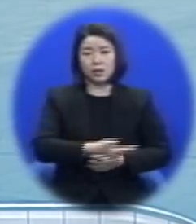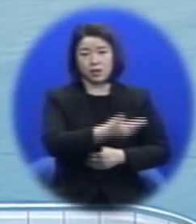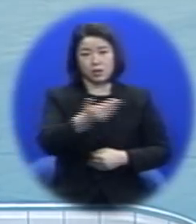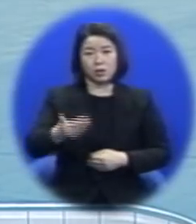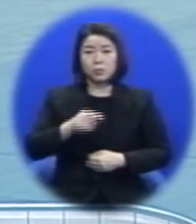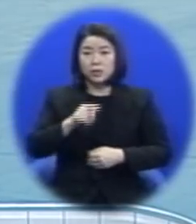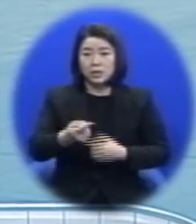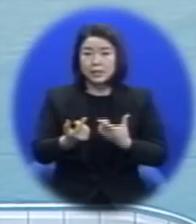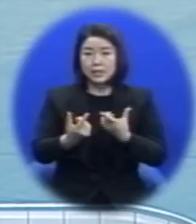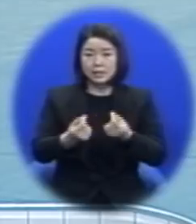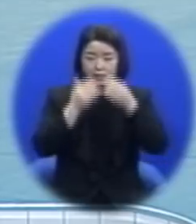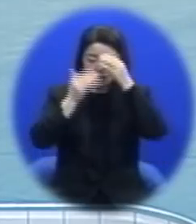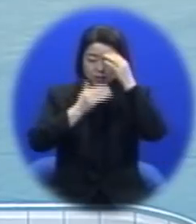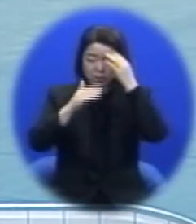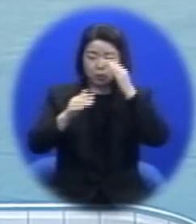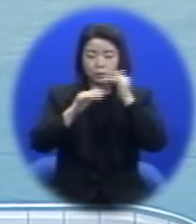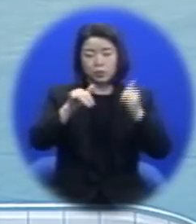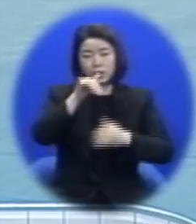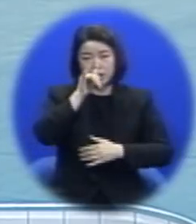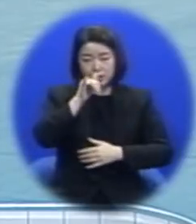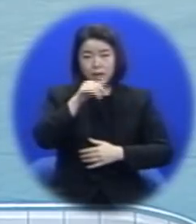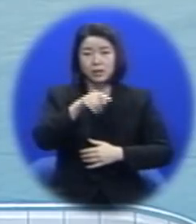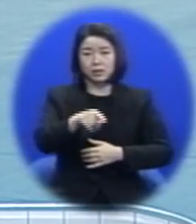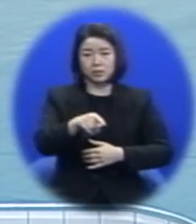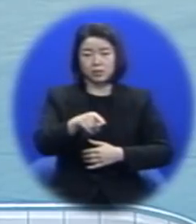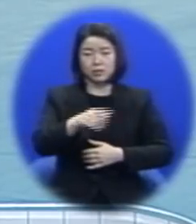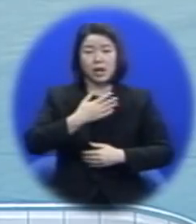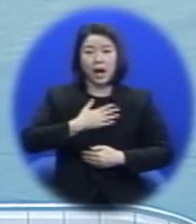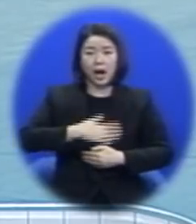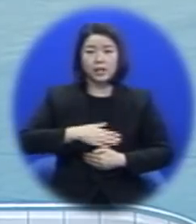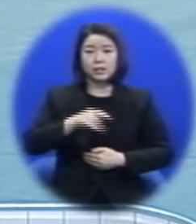그런 성도가 있다는 사실을 아는 것이 중요합니다.